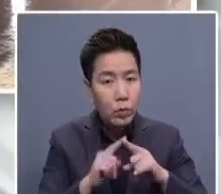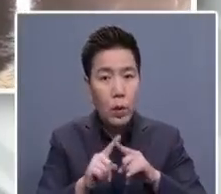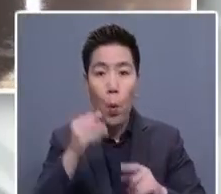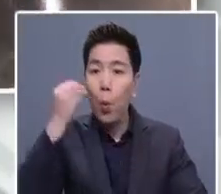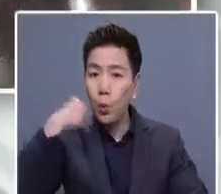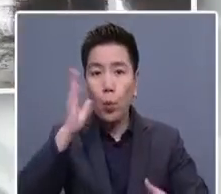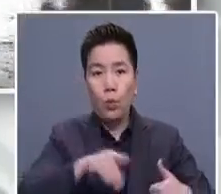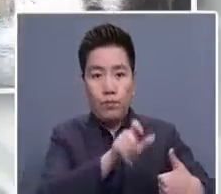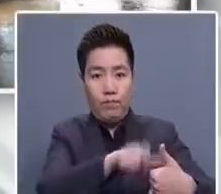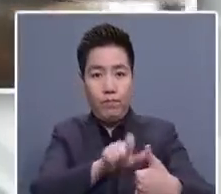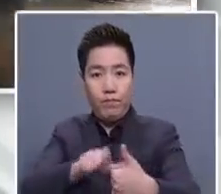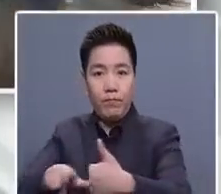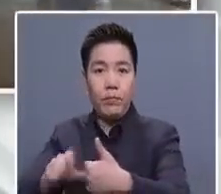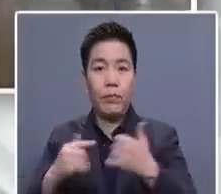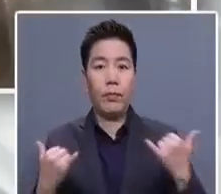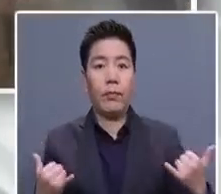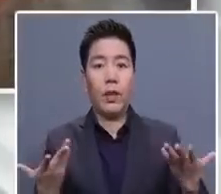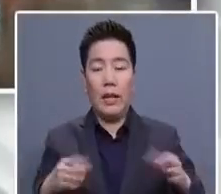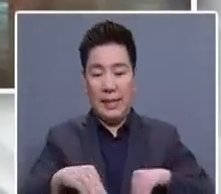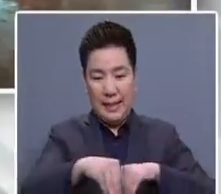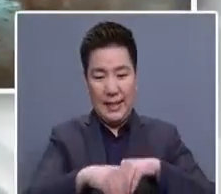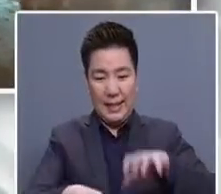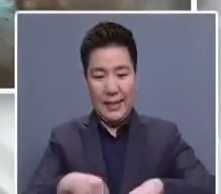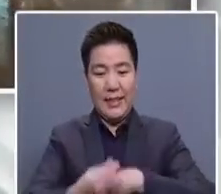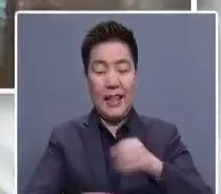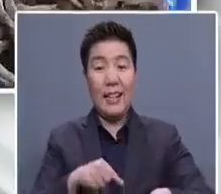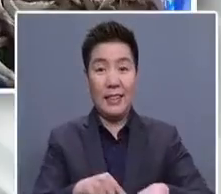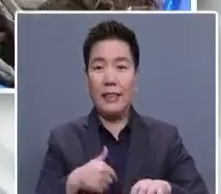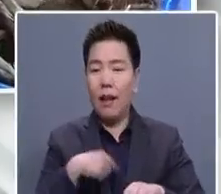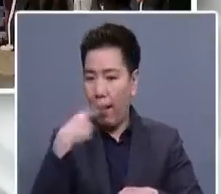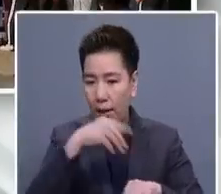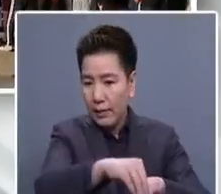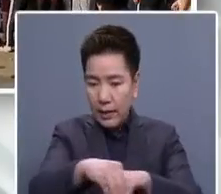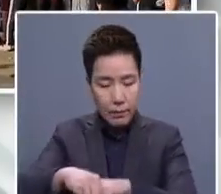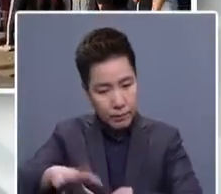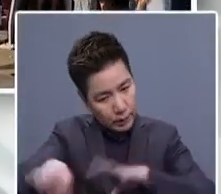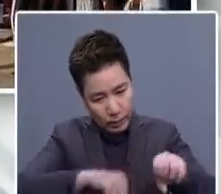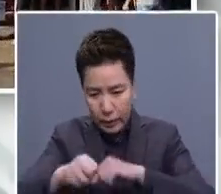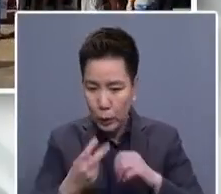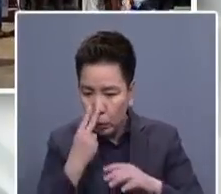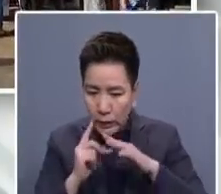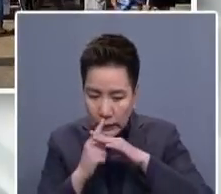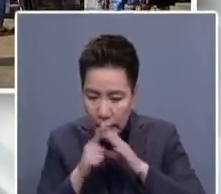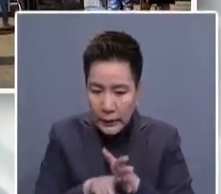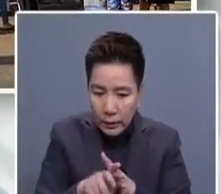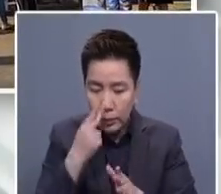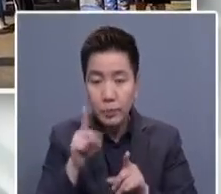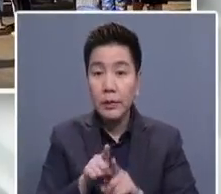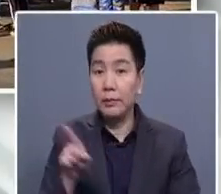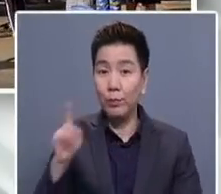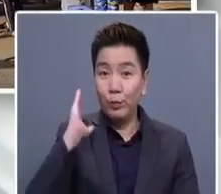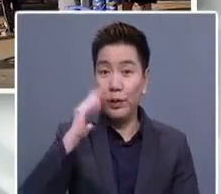กรายที่อยู่ในบริเวณดังกล่าวแล้วก็อย่างที่เมื่อสักครู่ที่ทางคุณพระนาย